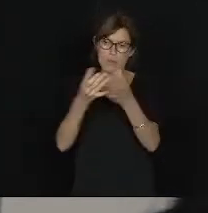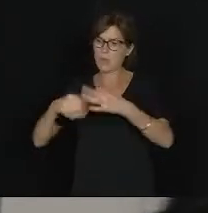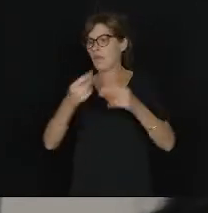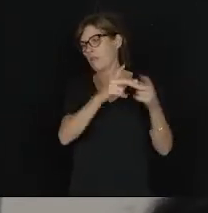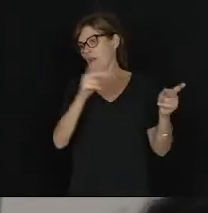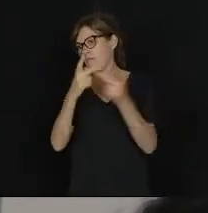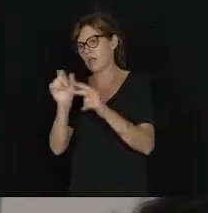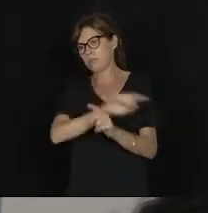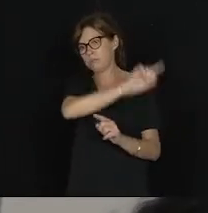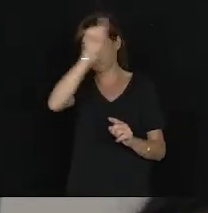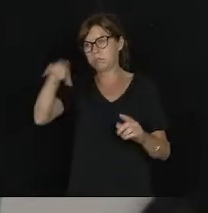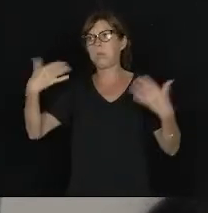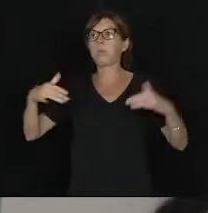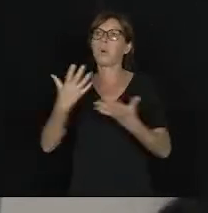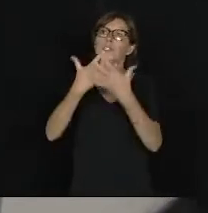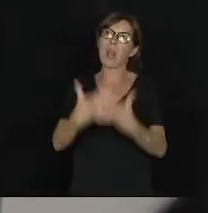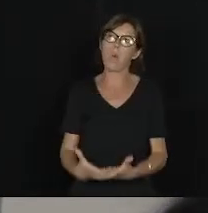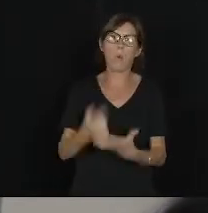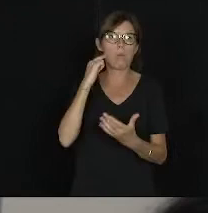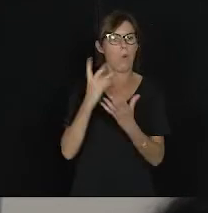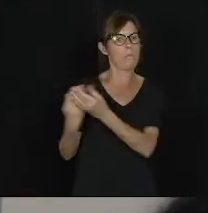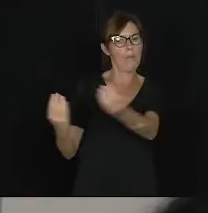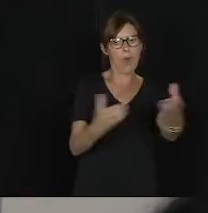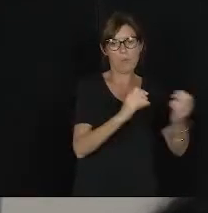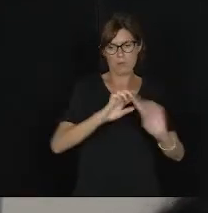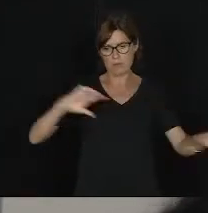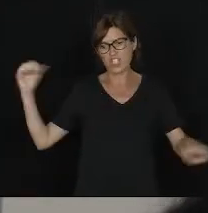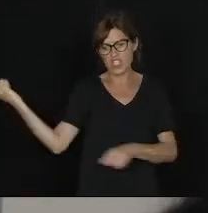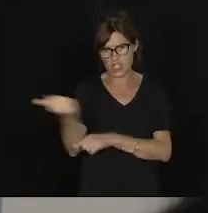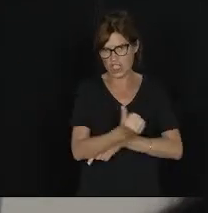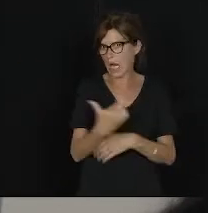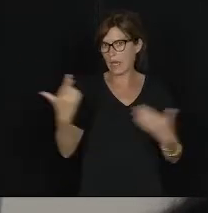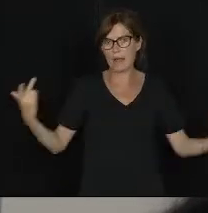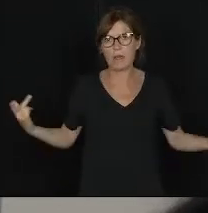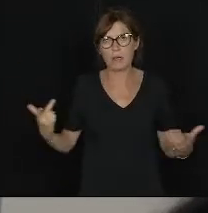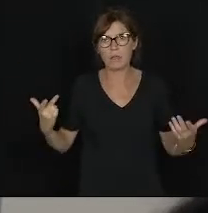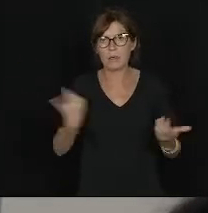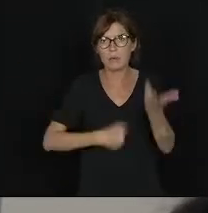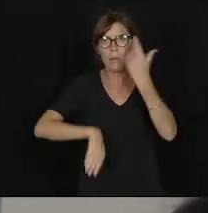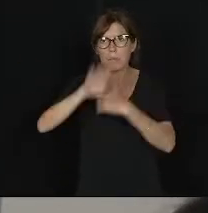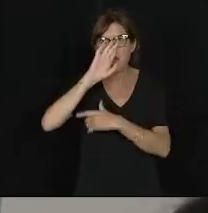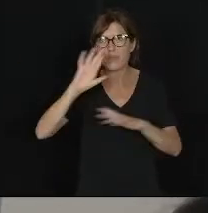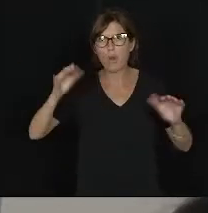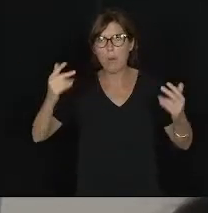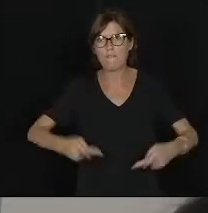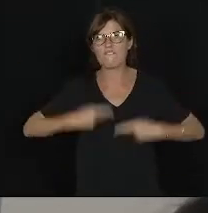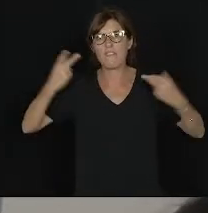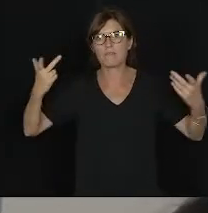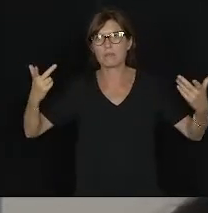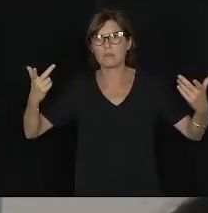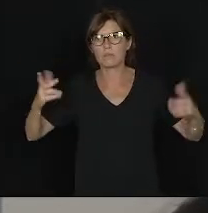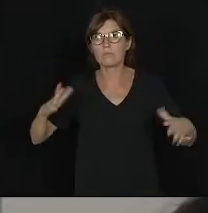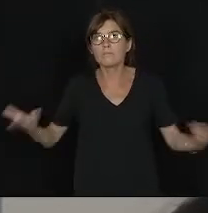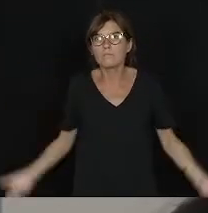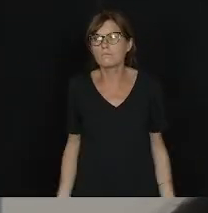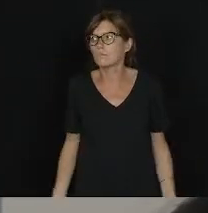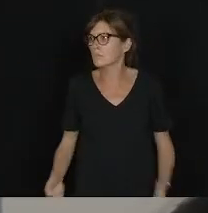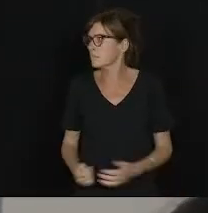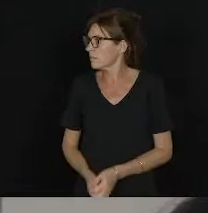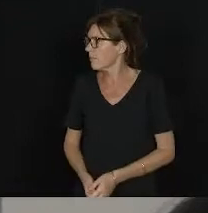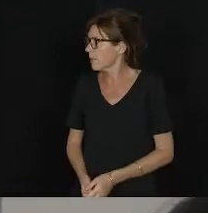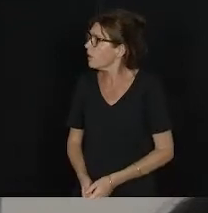l'Oder a pesé lourdement sur notre peuple. Chacun se trouve depuis lors placé devant la simple question de la survie. Oui,